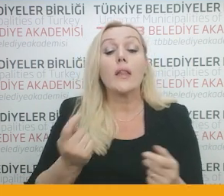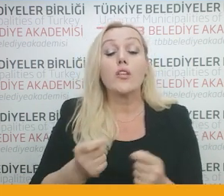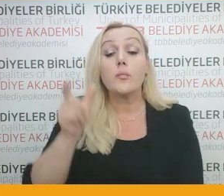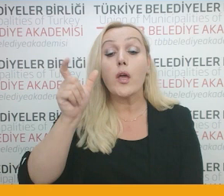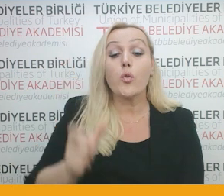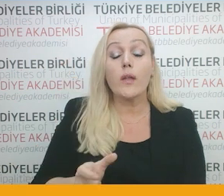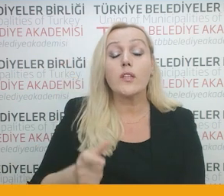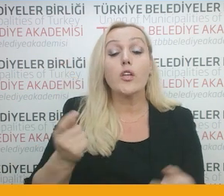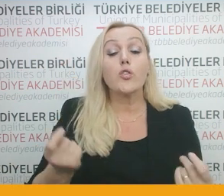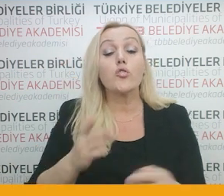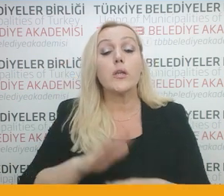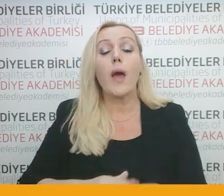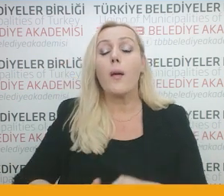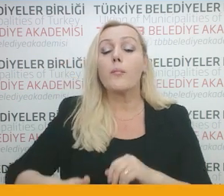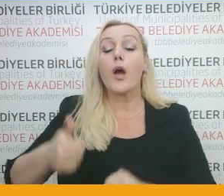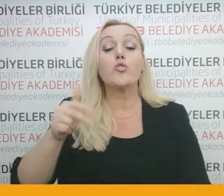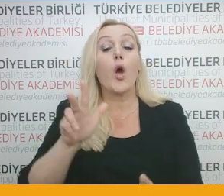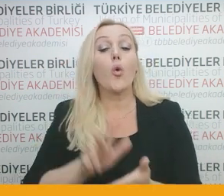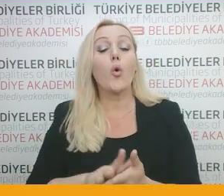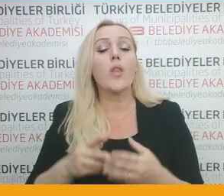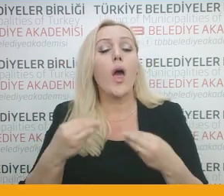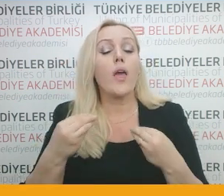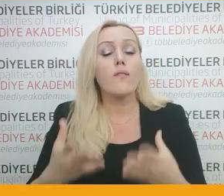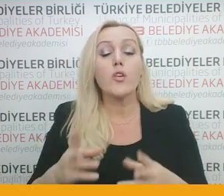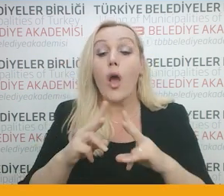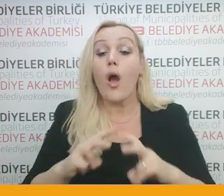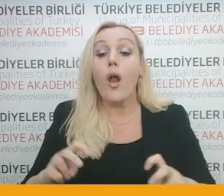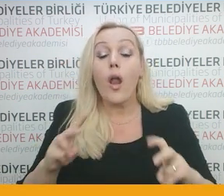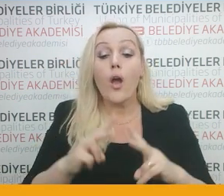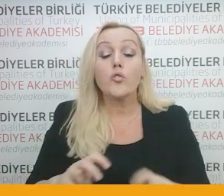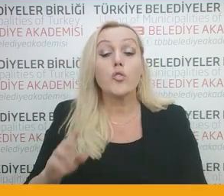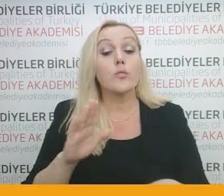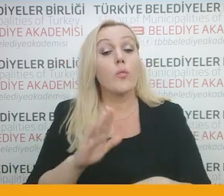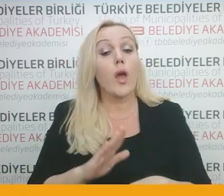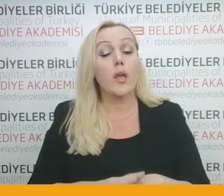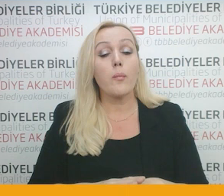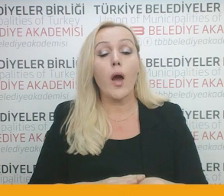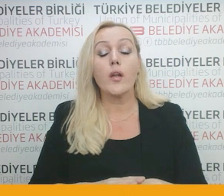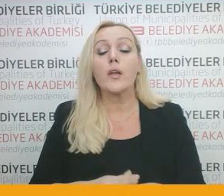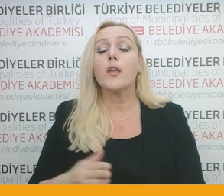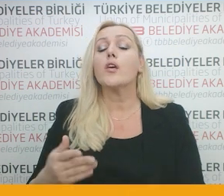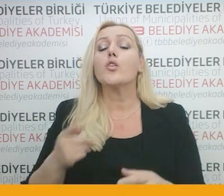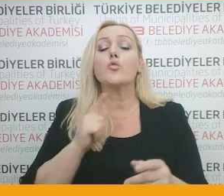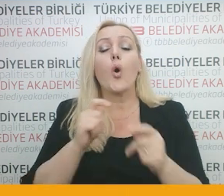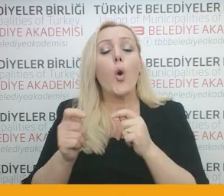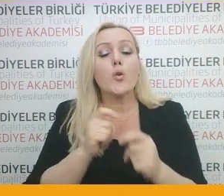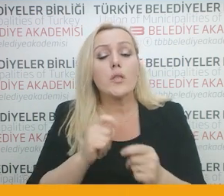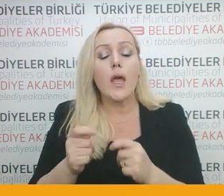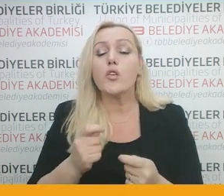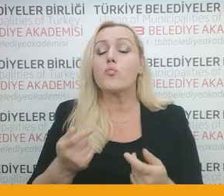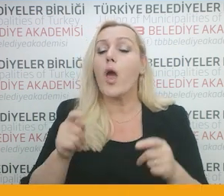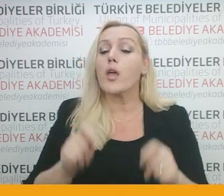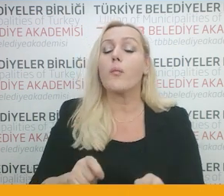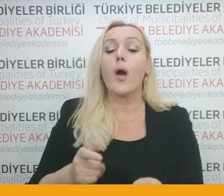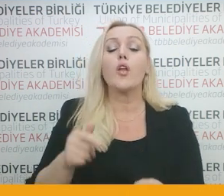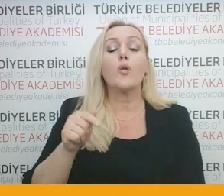işlemlerini yaparken başkan onayını alır, piyasa fiyat araştırmasını yapar, mal ve iş sözleşme yapar, şartname hazırlar, tüm